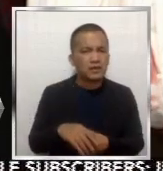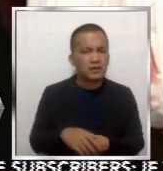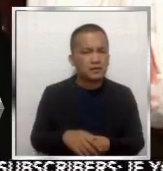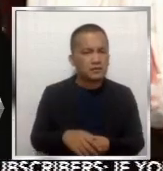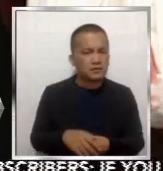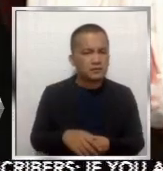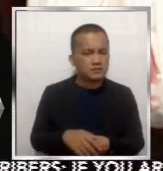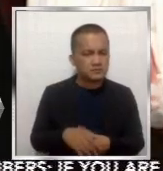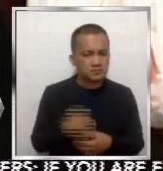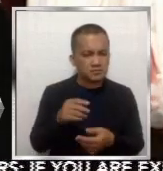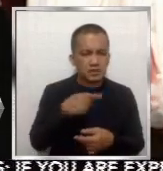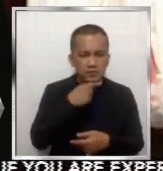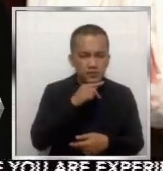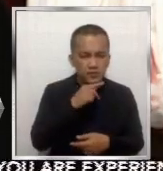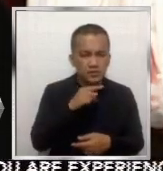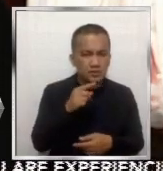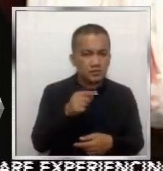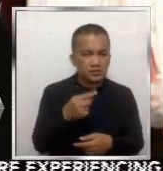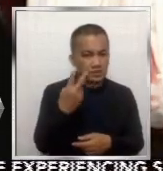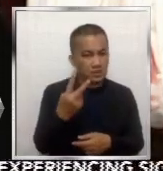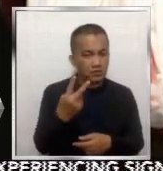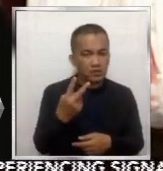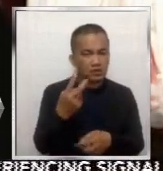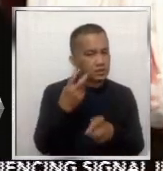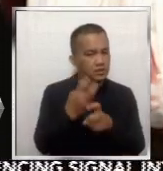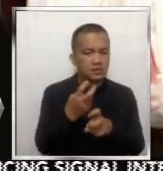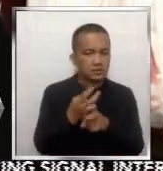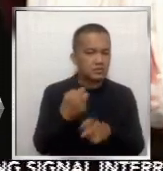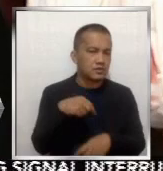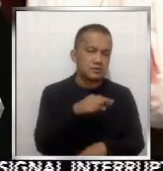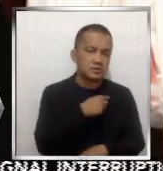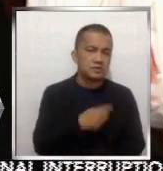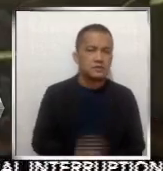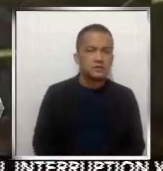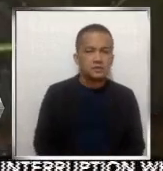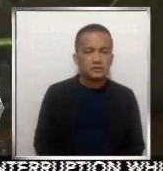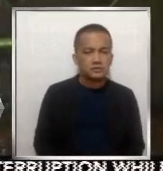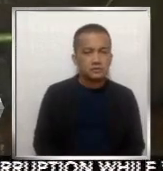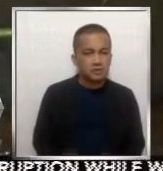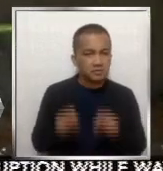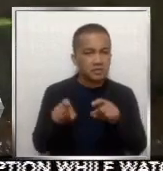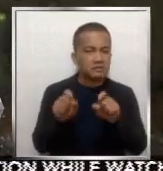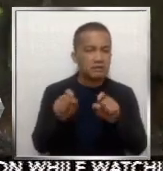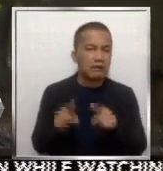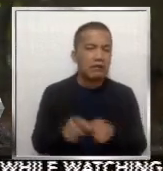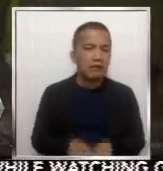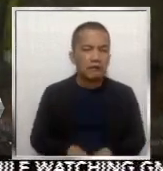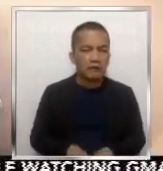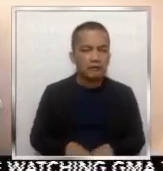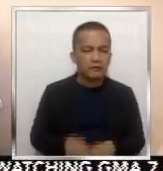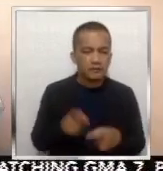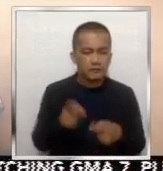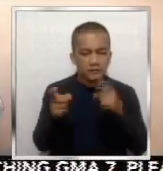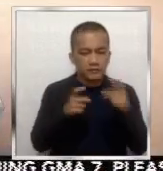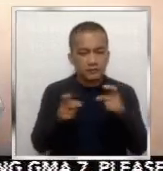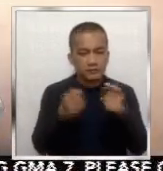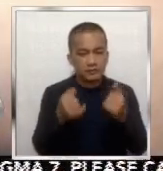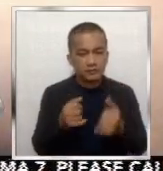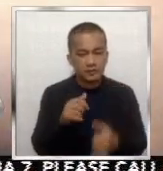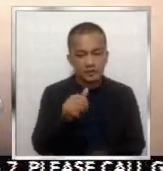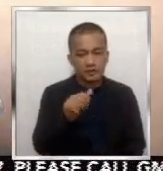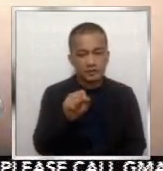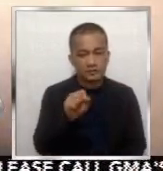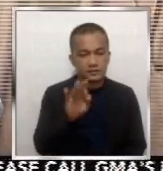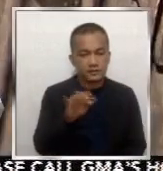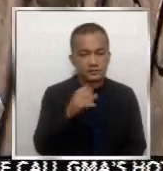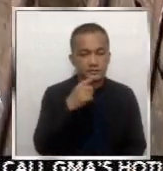baboy. Sa dalawa pa lang, hirap na kami na ibenta. Kontrolado na raw ngayon ang ASF, sabi ng DA.